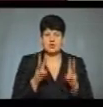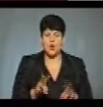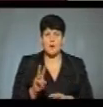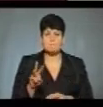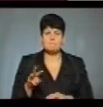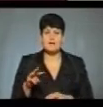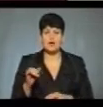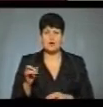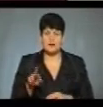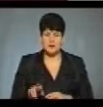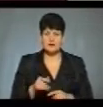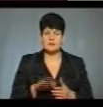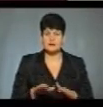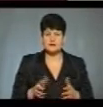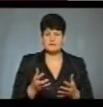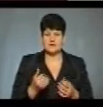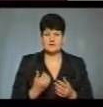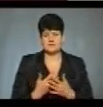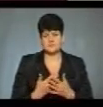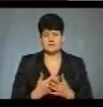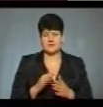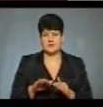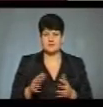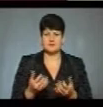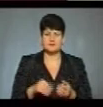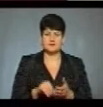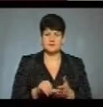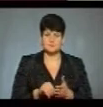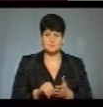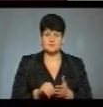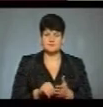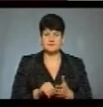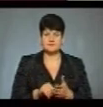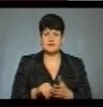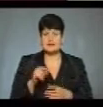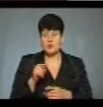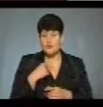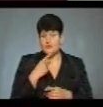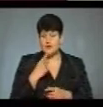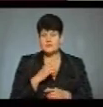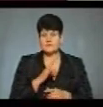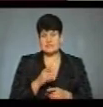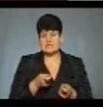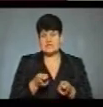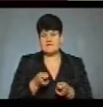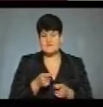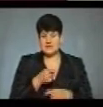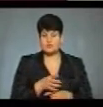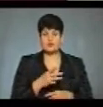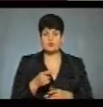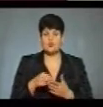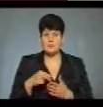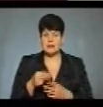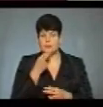участь 140 дітей. Про це розповіла завідувачка цього дошкільного закладу Ольга Довбенко. За її словами, ініціювали акцію та закупили